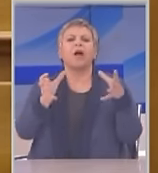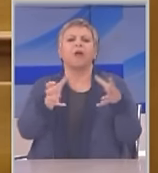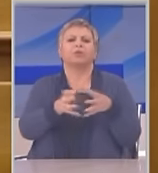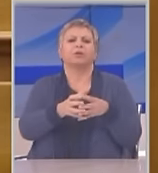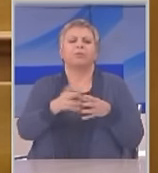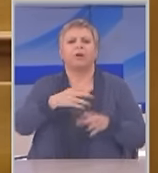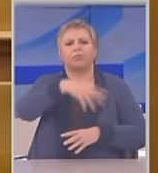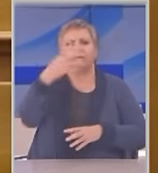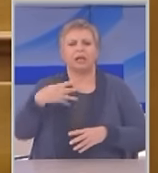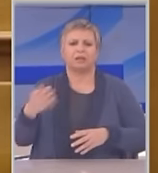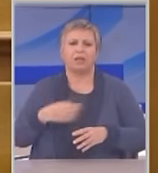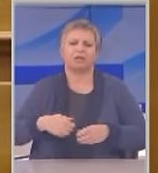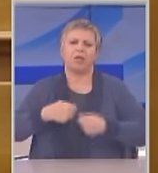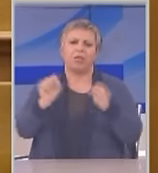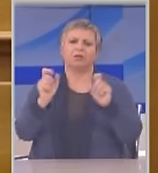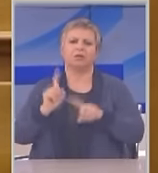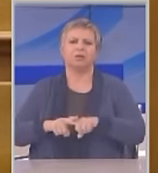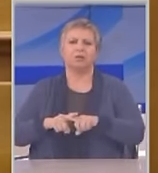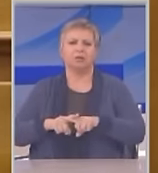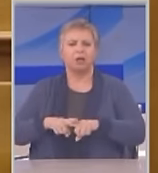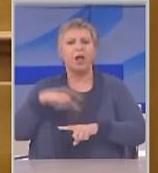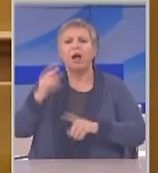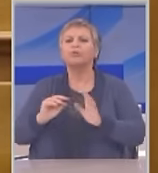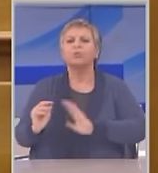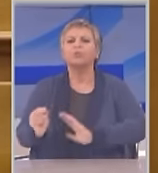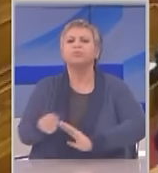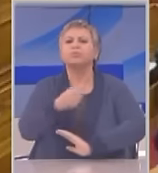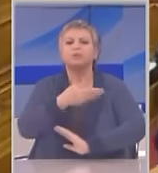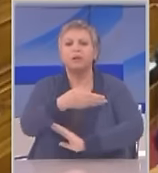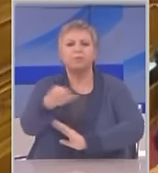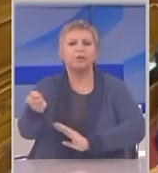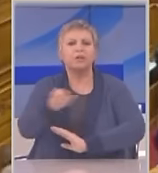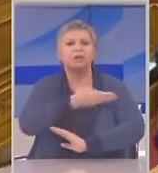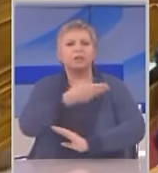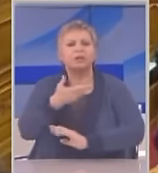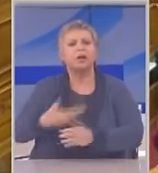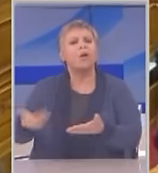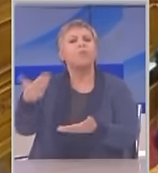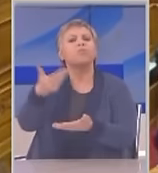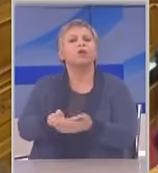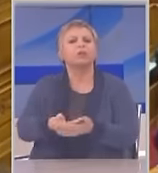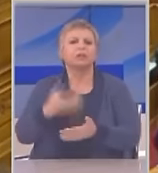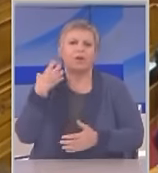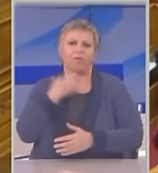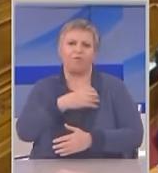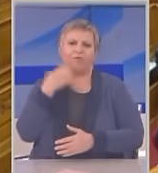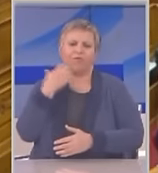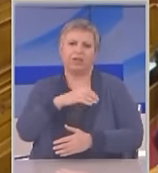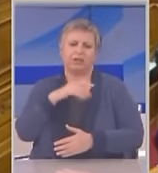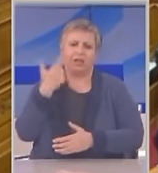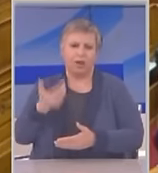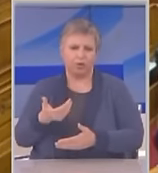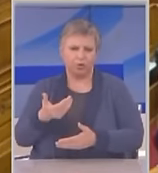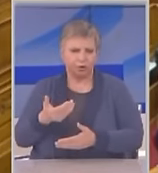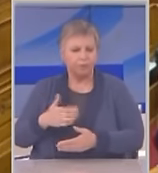κοινοβουλευτική πλειοψηφία. Προέκυψε από εσάς. Προτάθηκε από τον κύριο Βενιζέλο